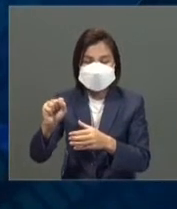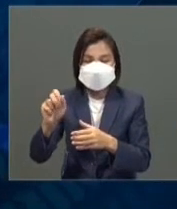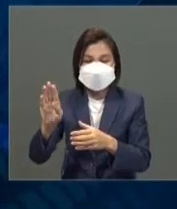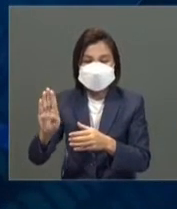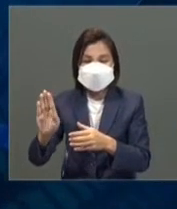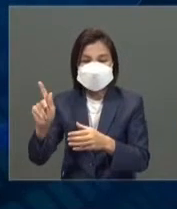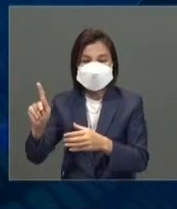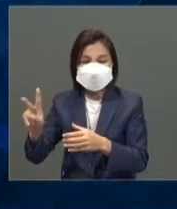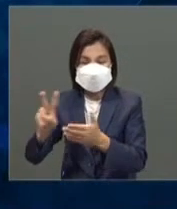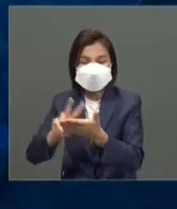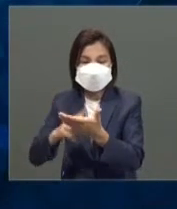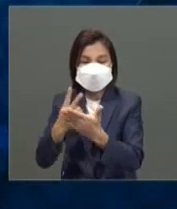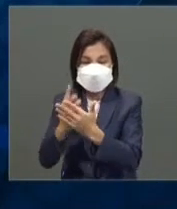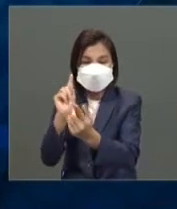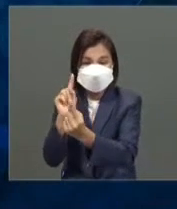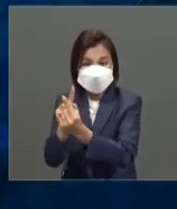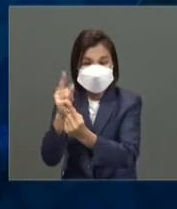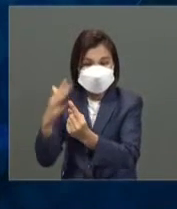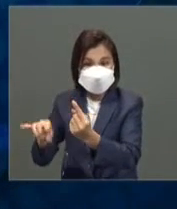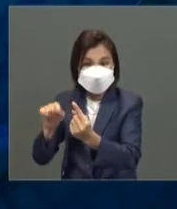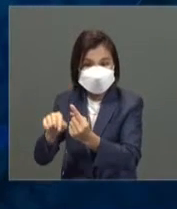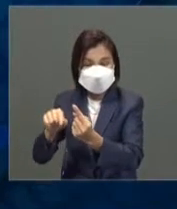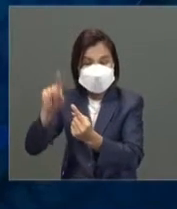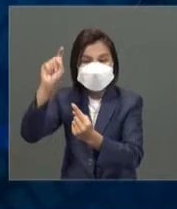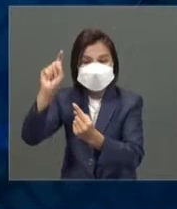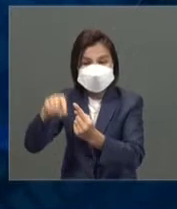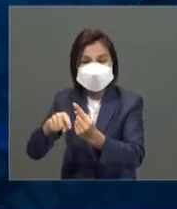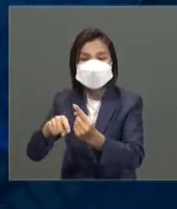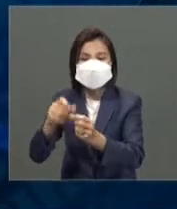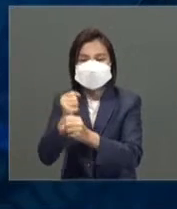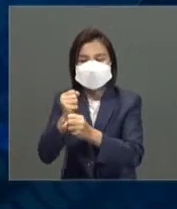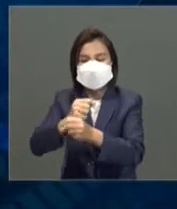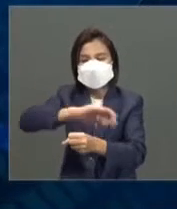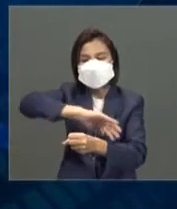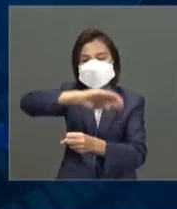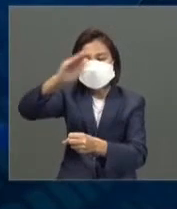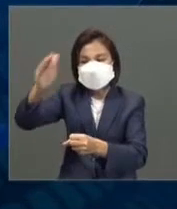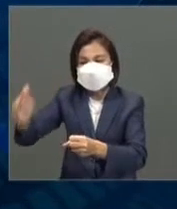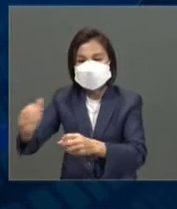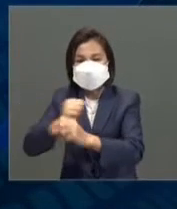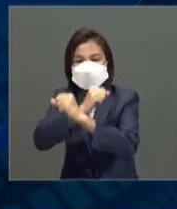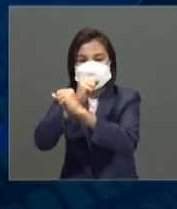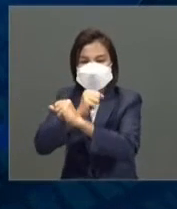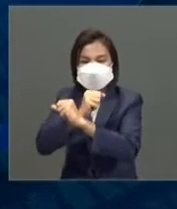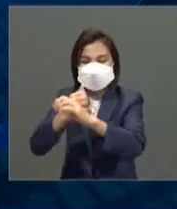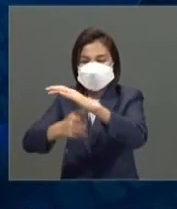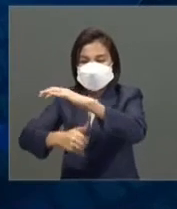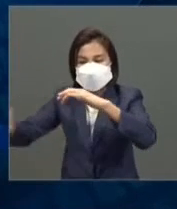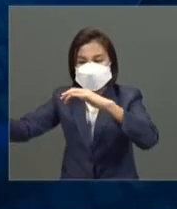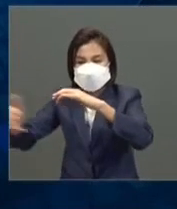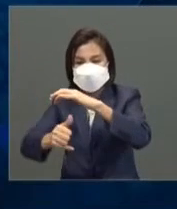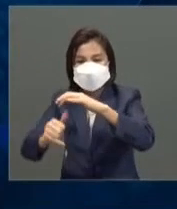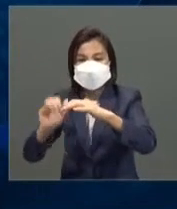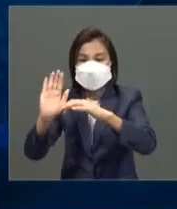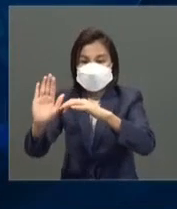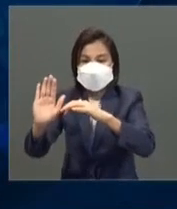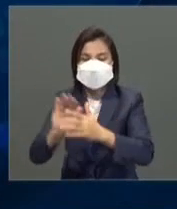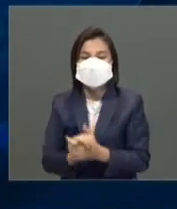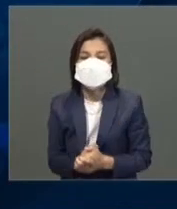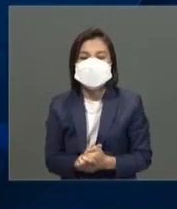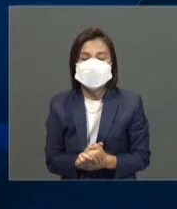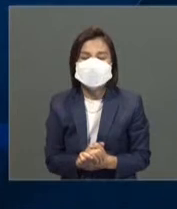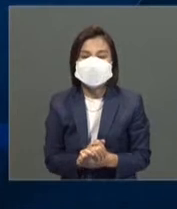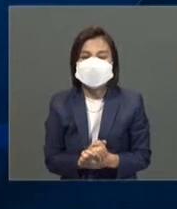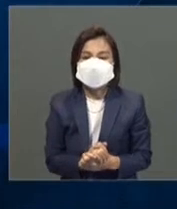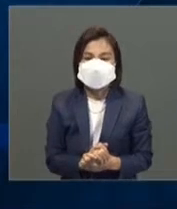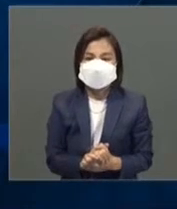ในครั้งนี้ก็คือพอพบเชื้อแล้วต้องทำในลักษณะ bubble and seal นะครับที่เราคุ้นเคยกับคำนี้มาก็คือการ